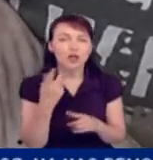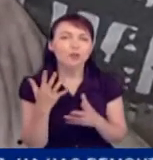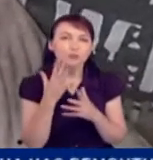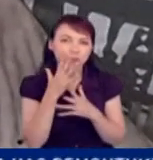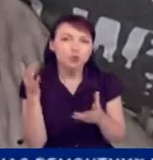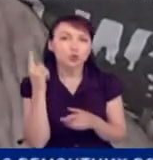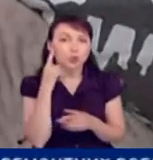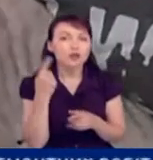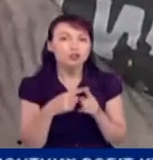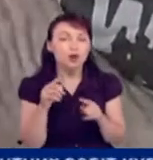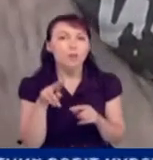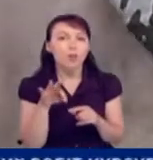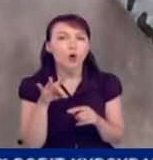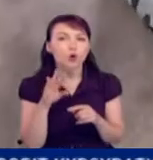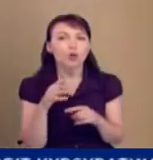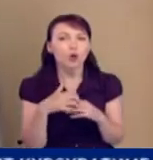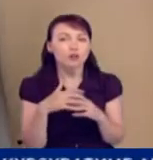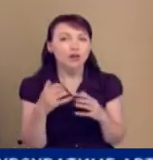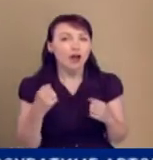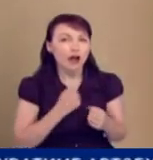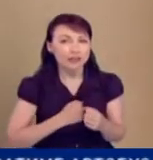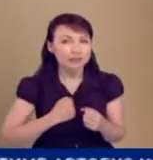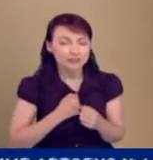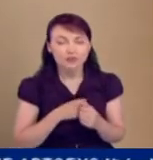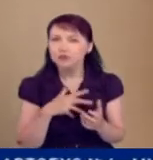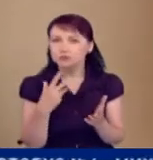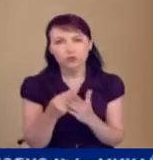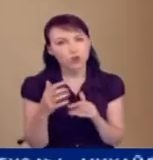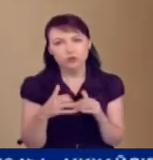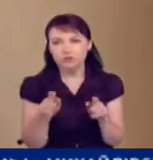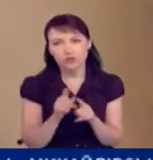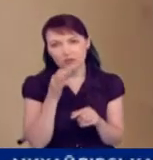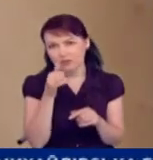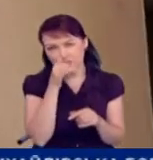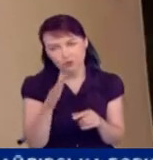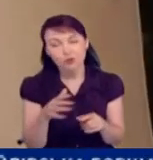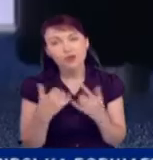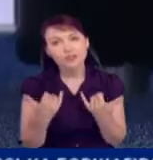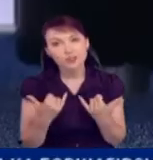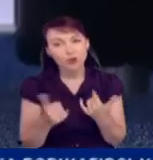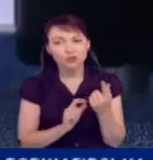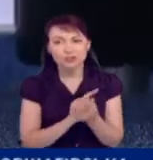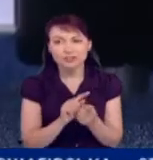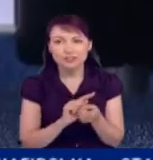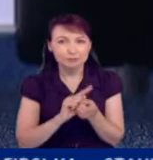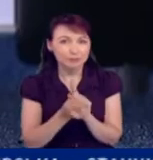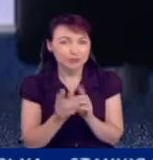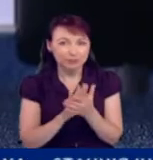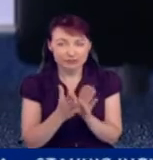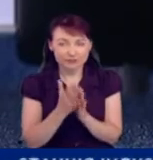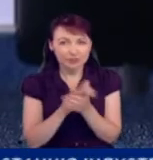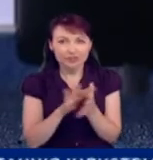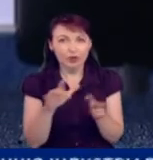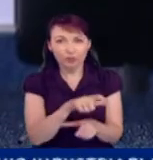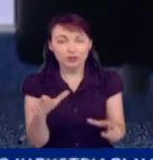і думає, що ця порода котів агресивна, за своїх такого сказати не може. Проте сьогоднішня зміна обстановки і незнайомі